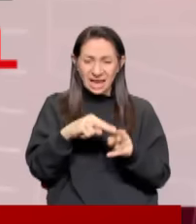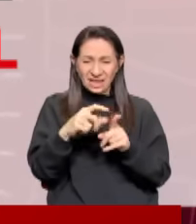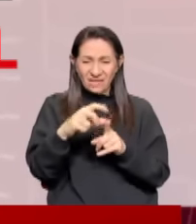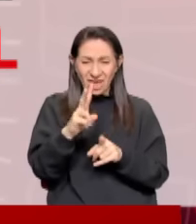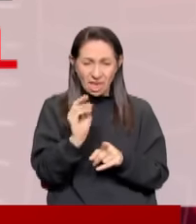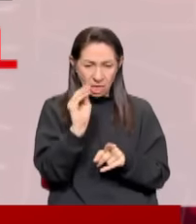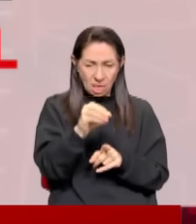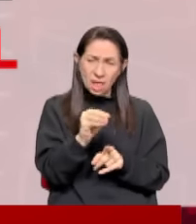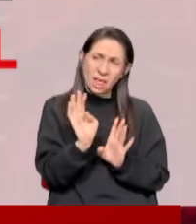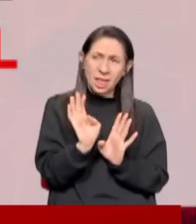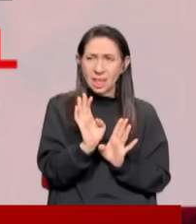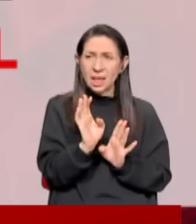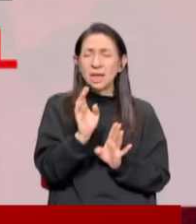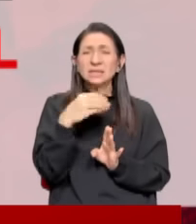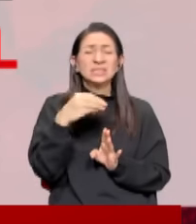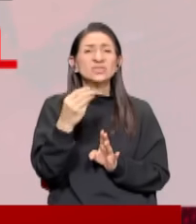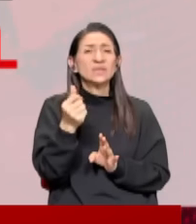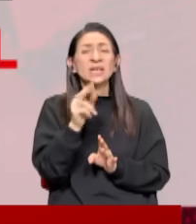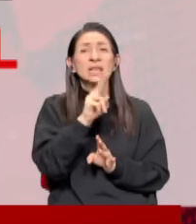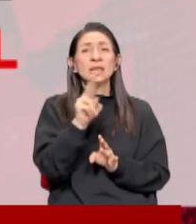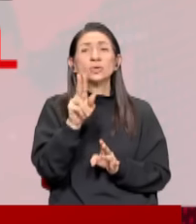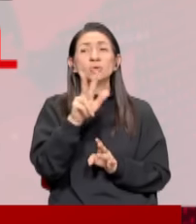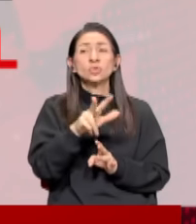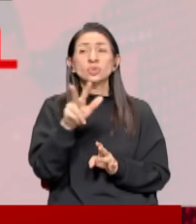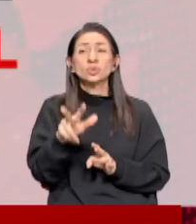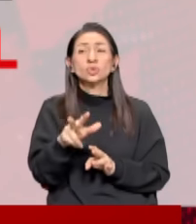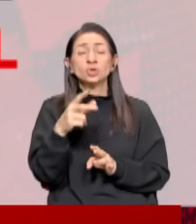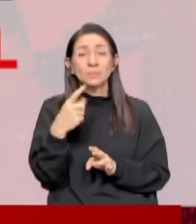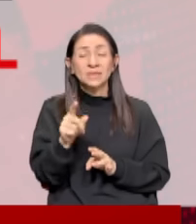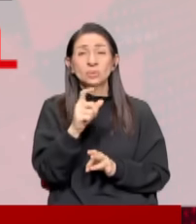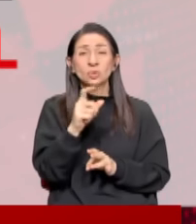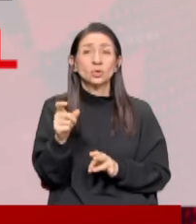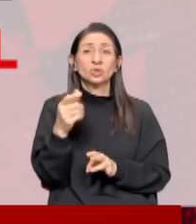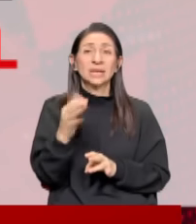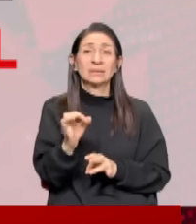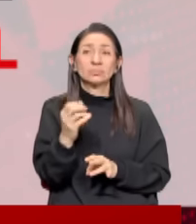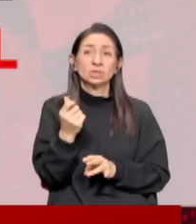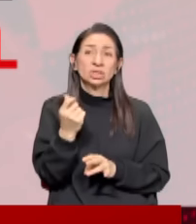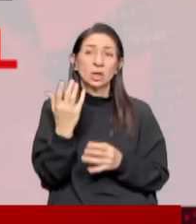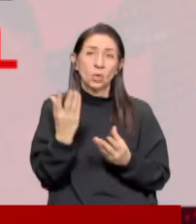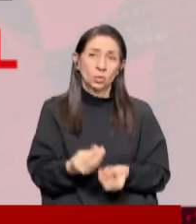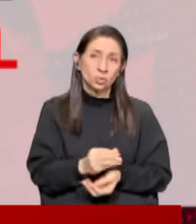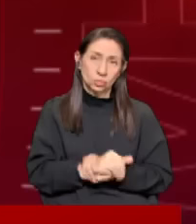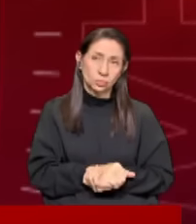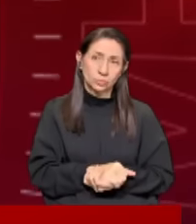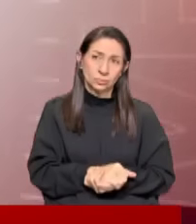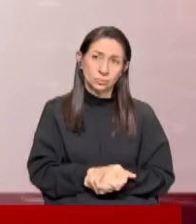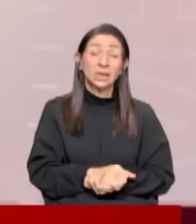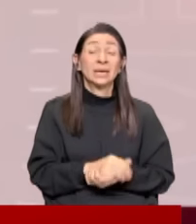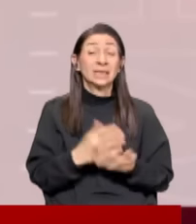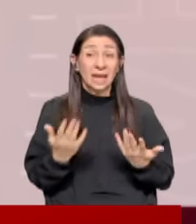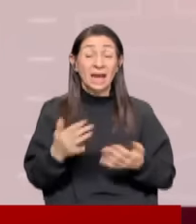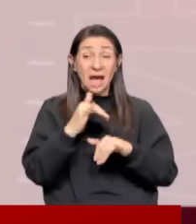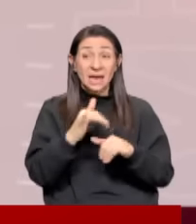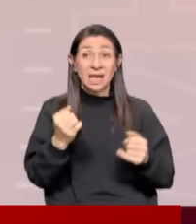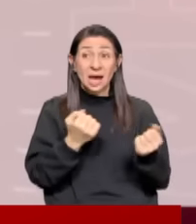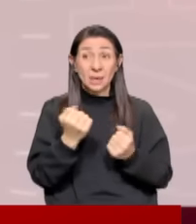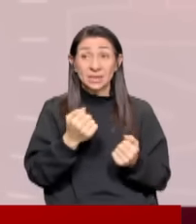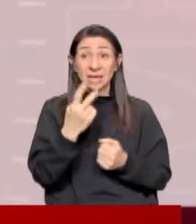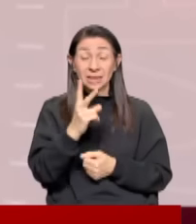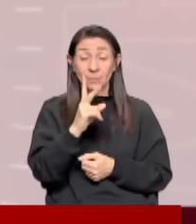KDV uygulandığında satış fiyatı da 733 bin 960 lira olurdu. Yani aynı